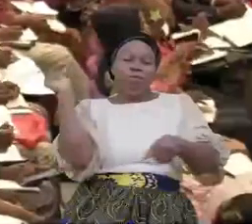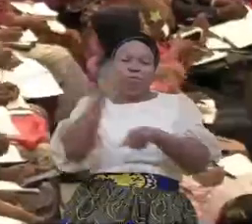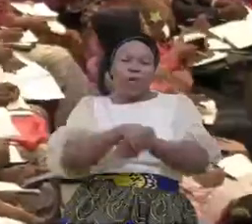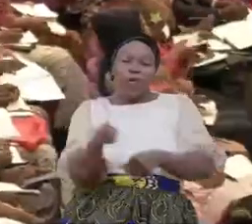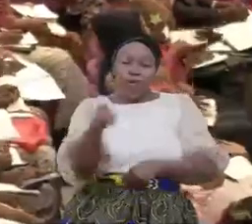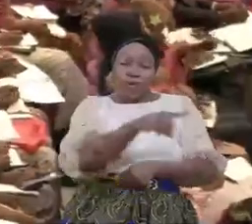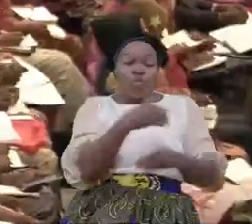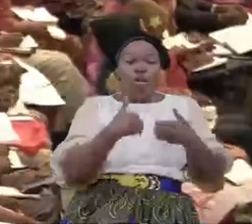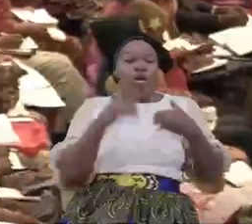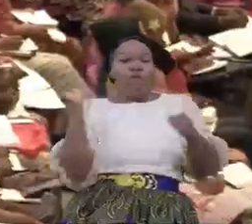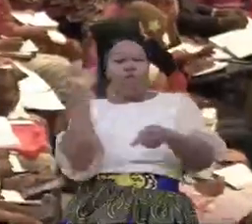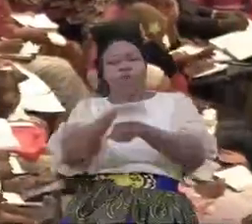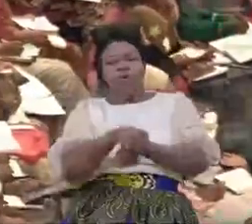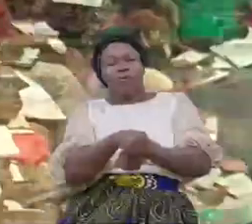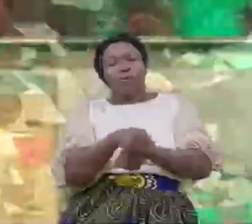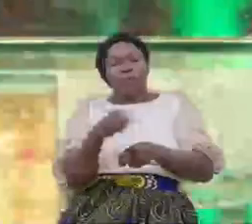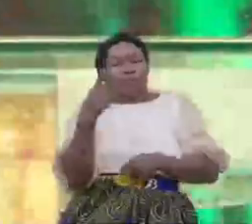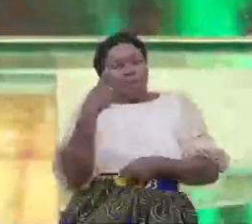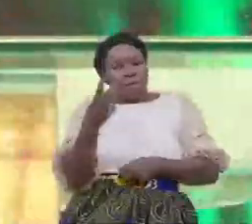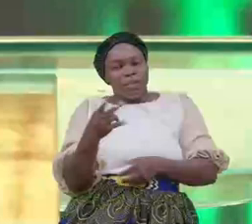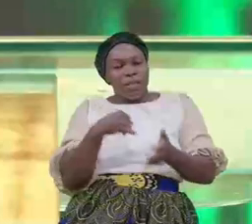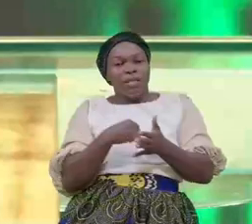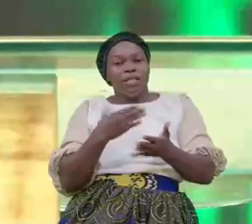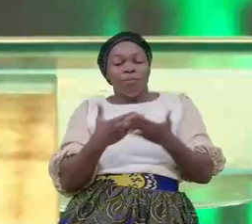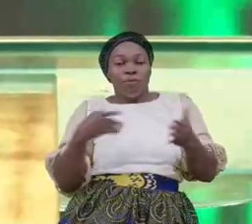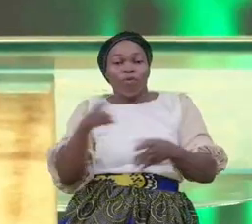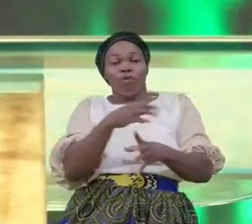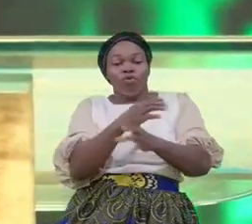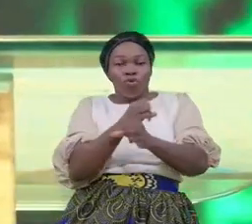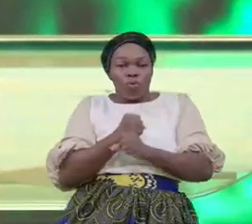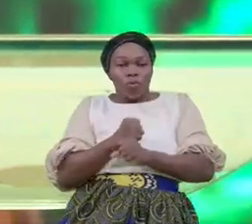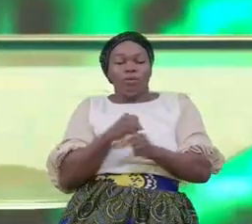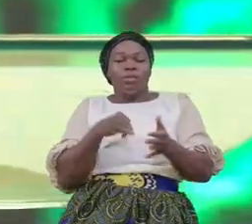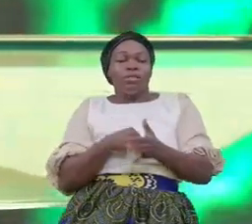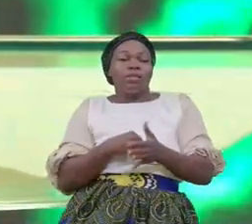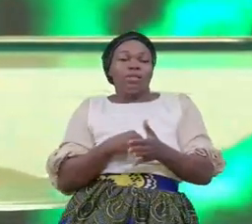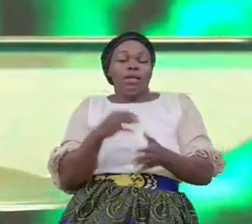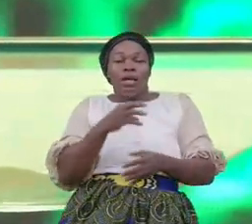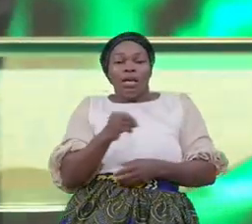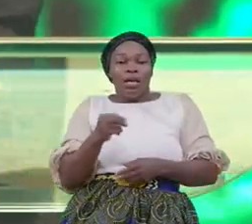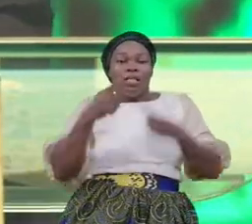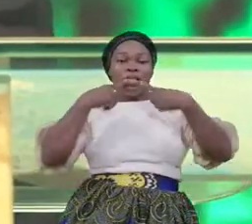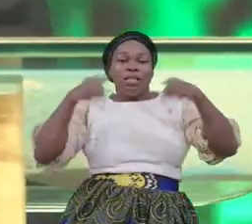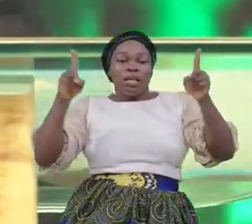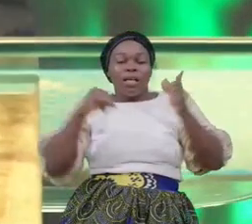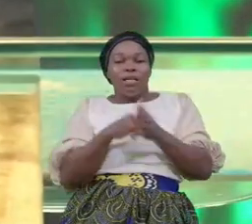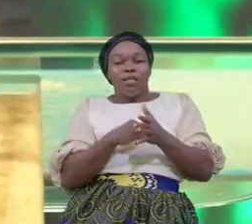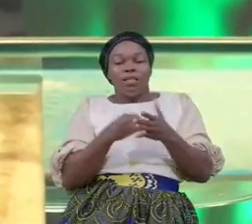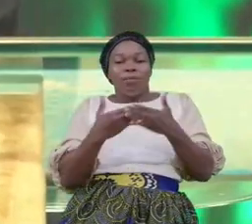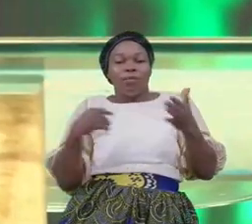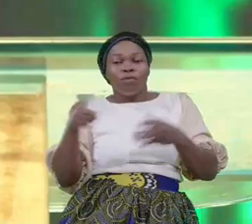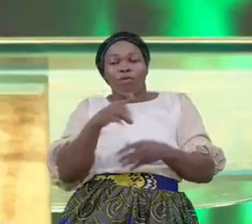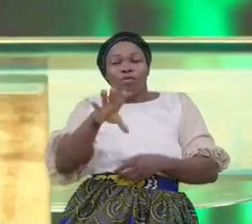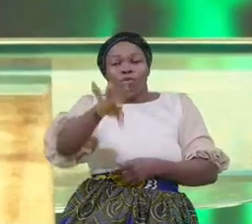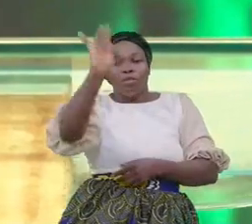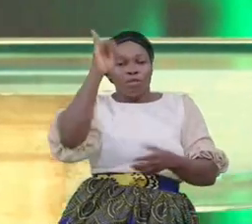Croyez-le avant de le toucher. Déclarez-le avant de le découvrir. Vous voyez, à vous demander où